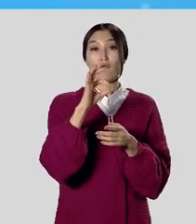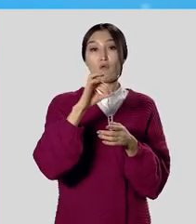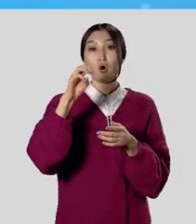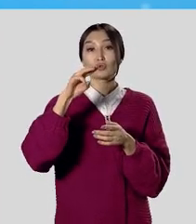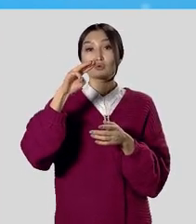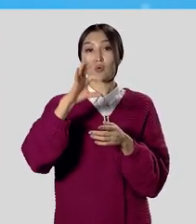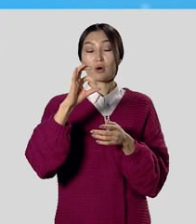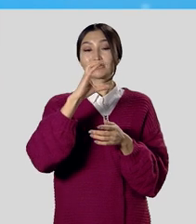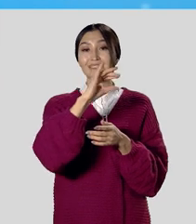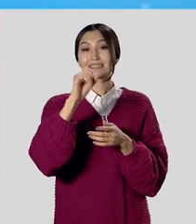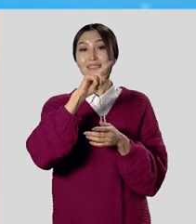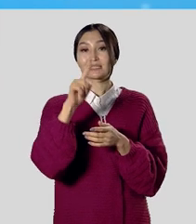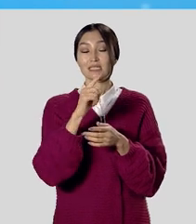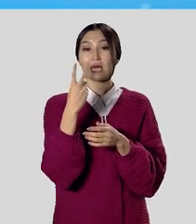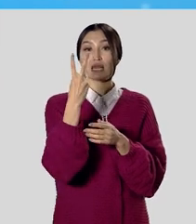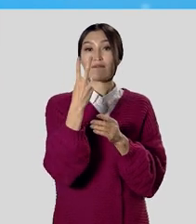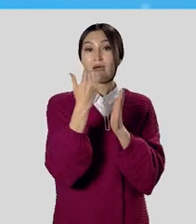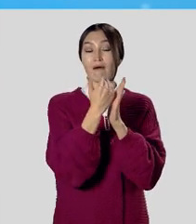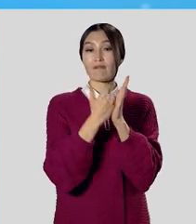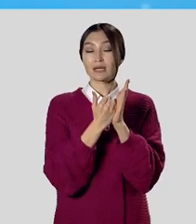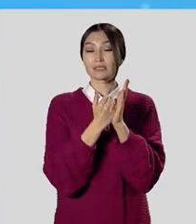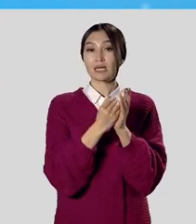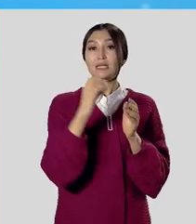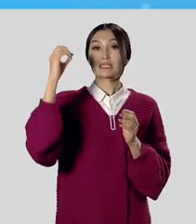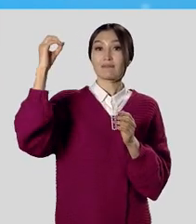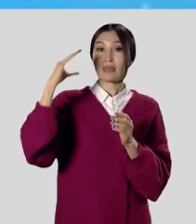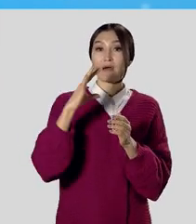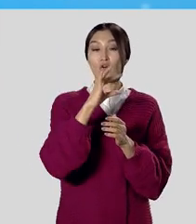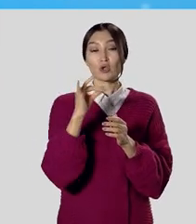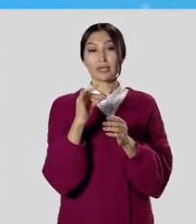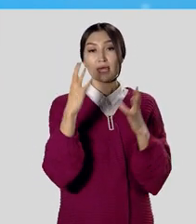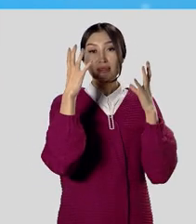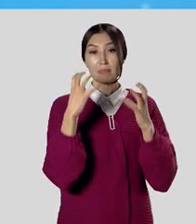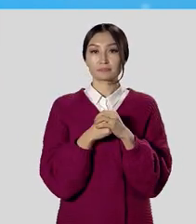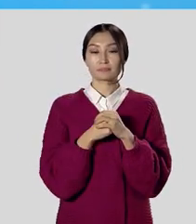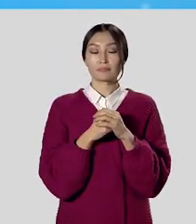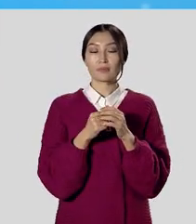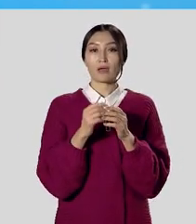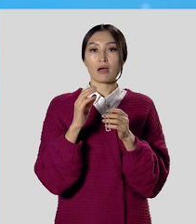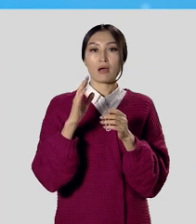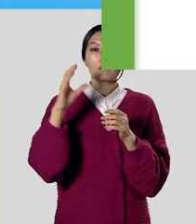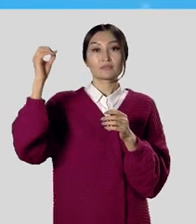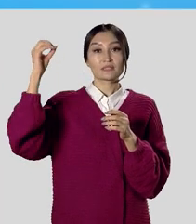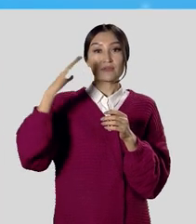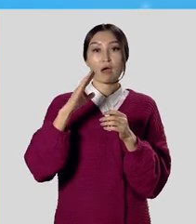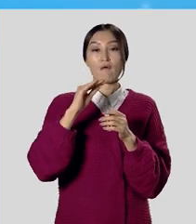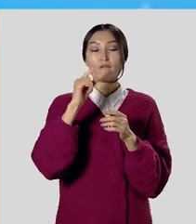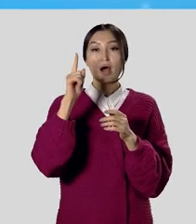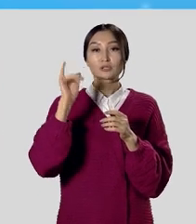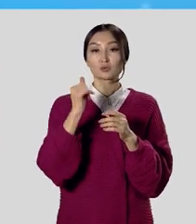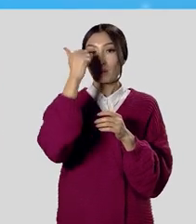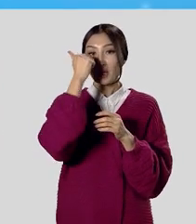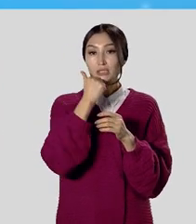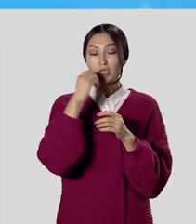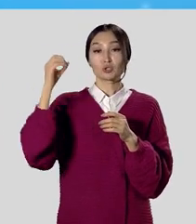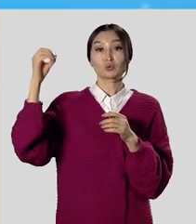фотосинтез протекает в две фазы – световую и темновую. В световую фазу,